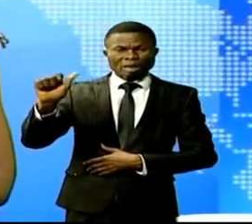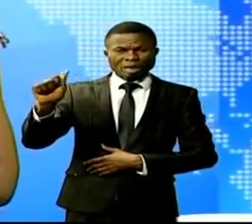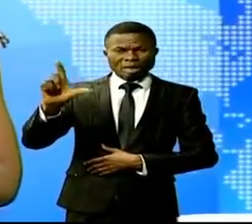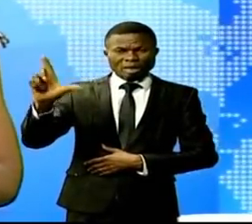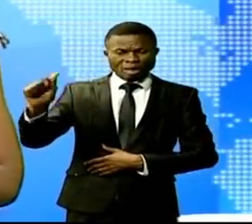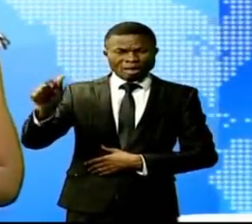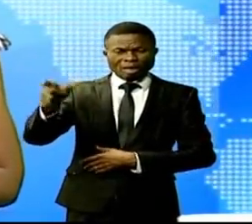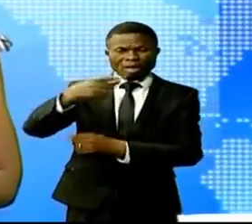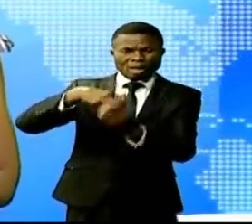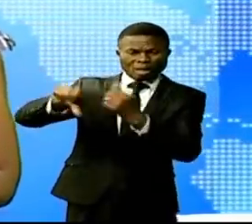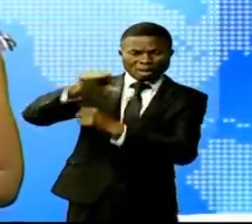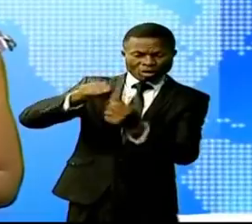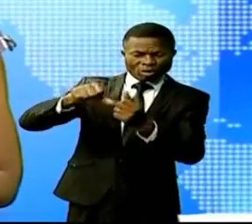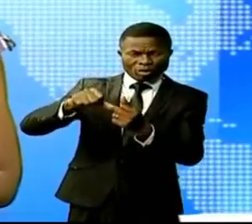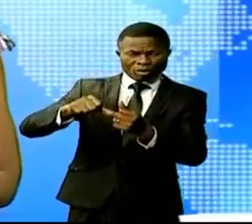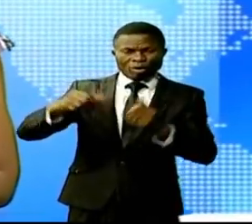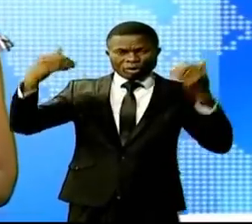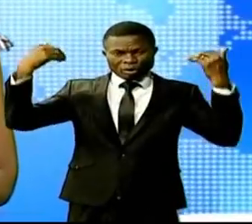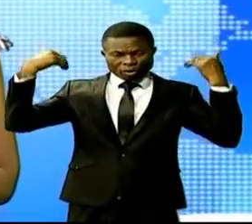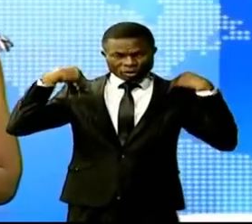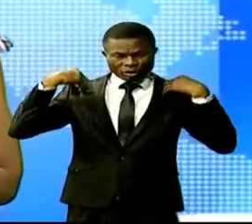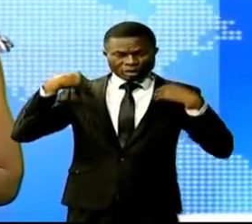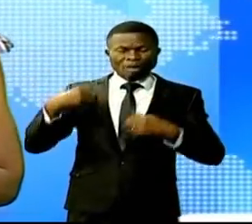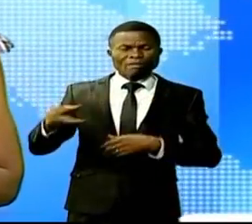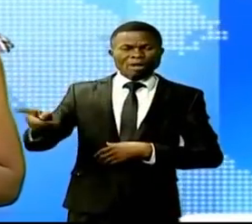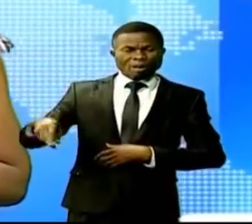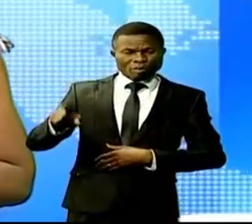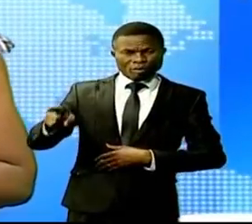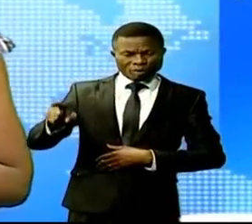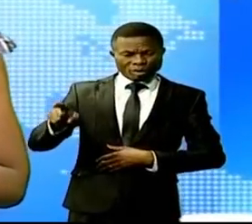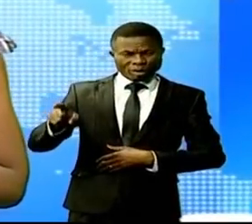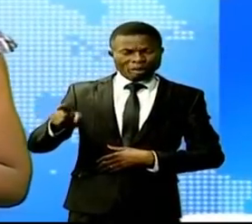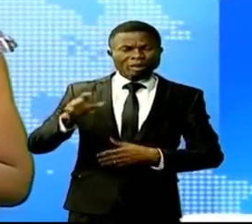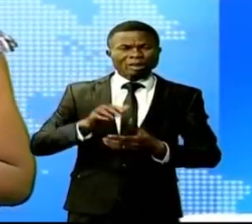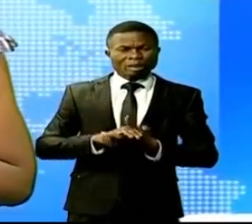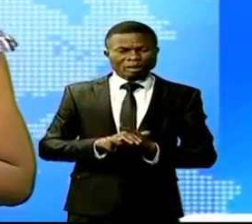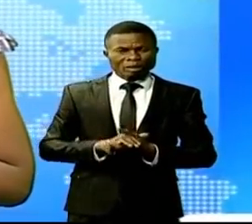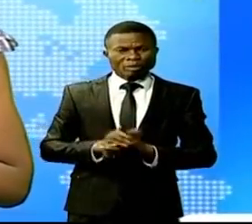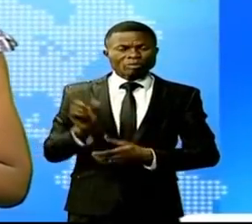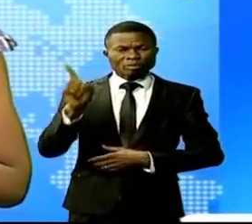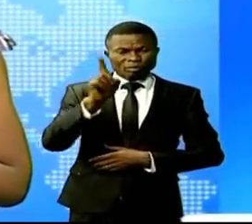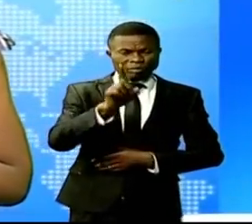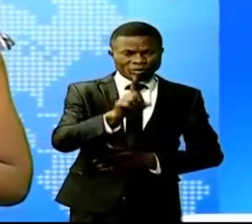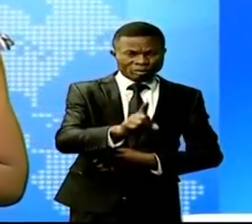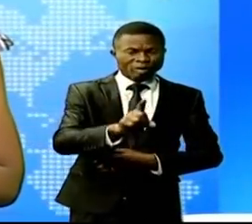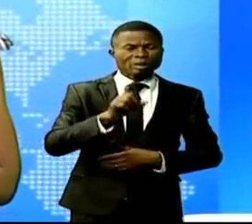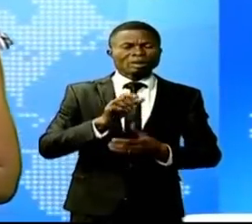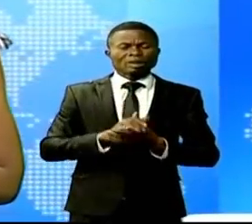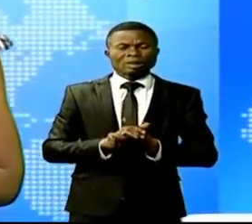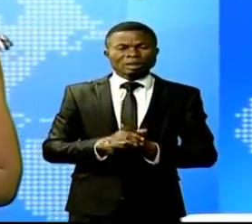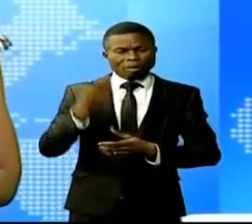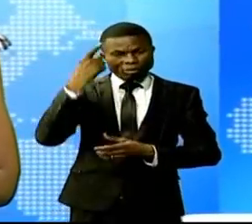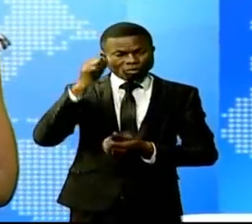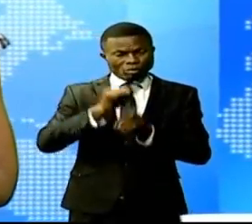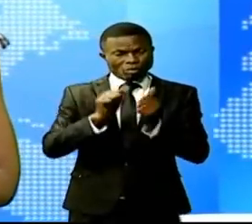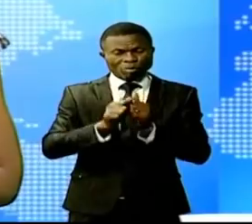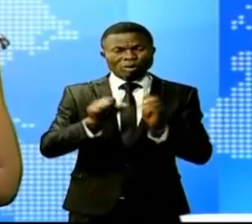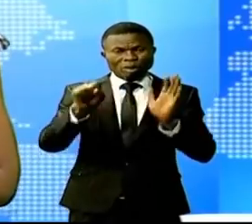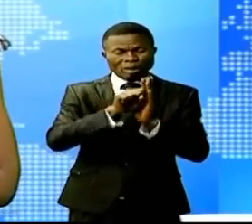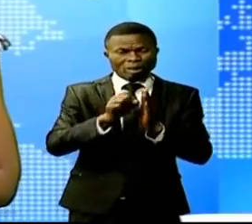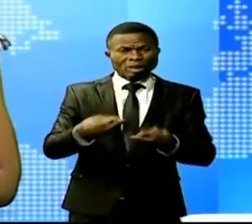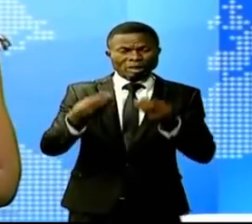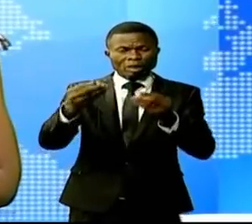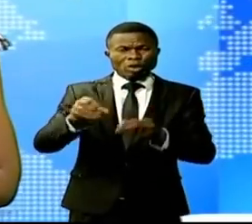l'autorité municipale de cette entité territoriale s'y emploie à titre symbolique. Une